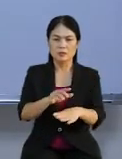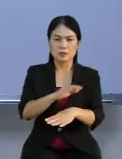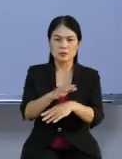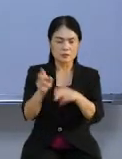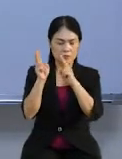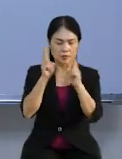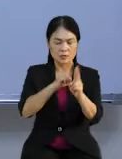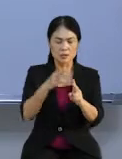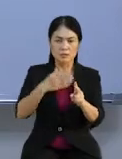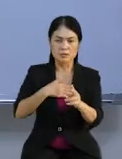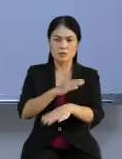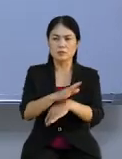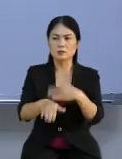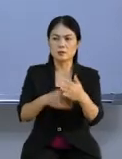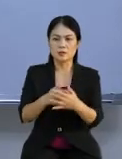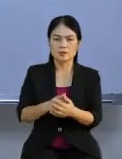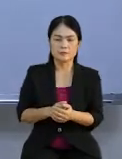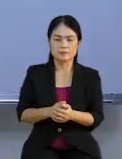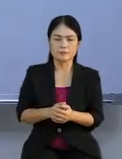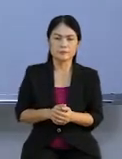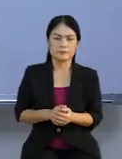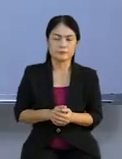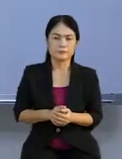tam đán lục lưu tiền ở khnì, ba,